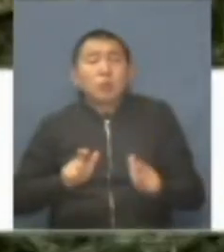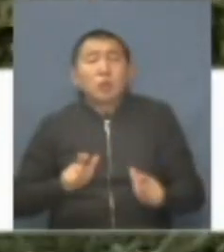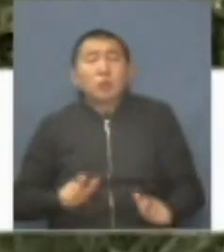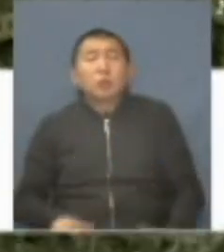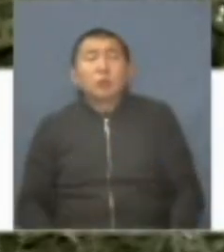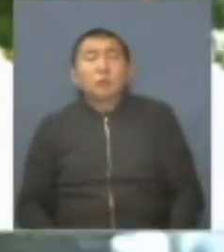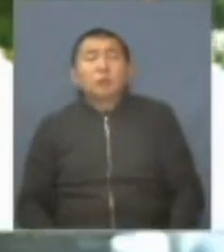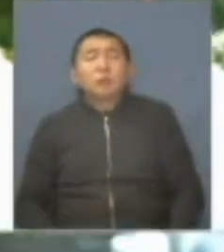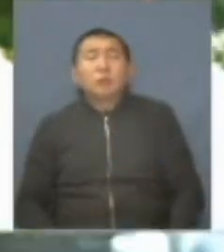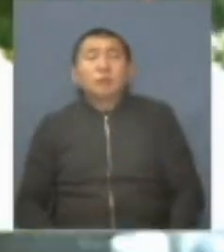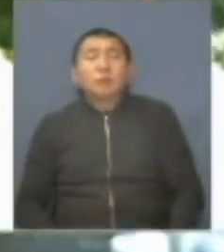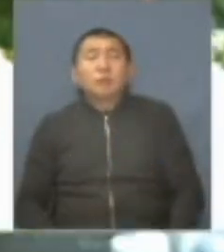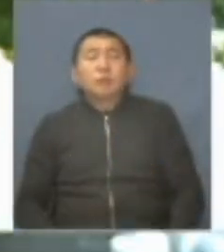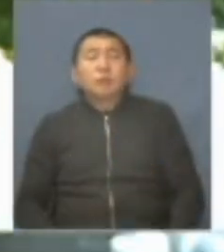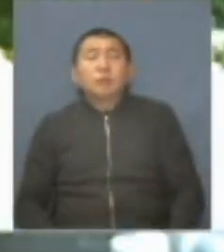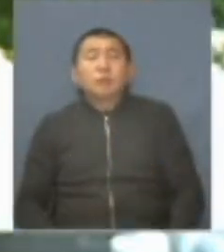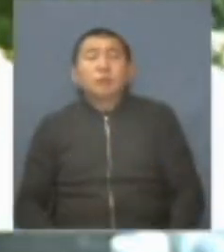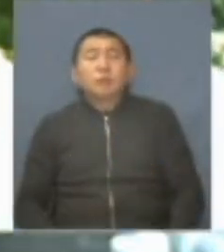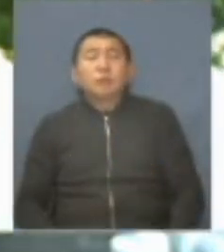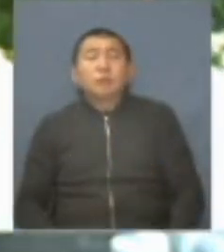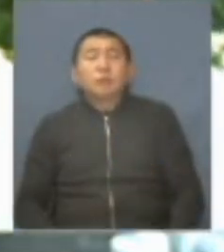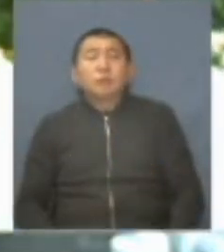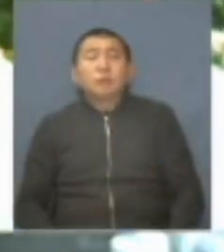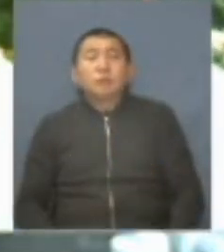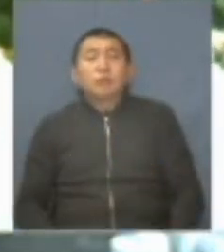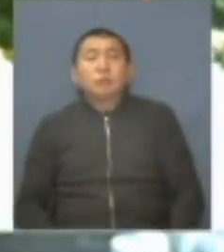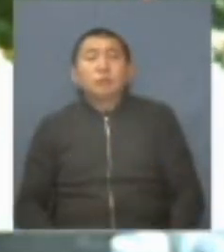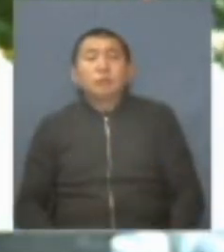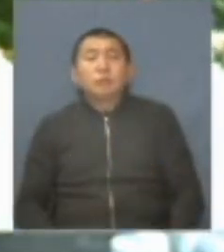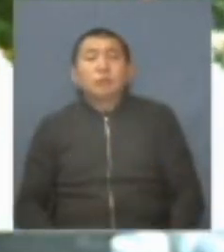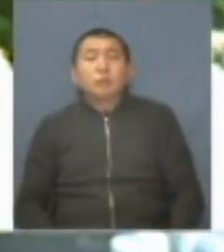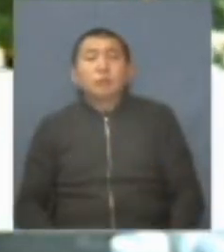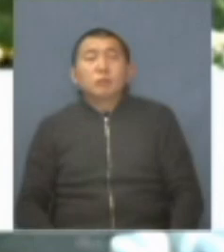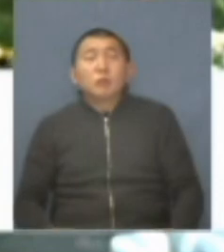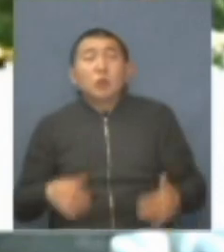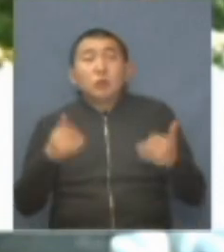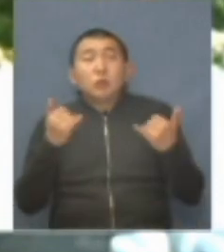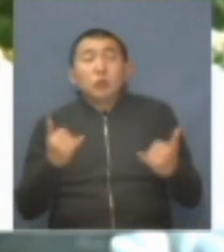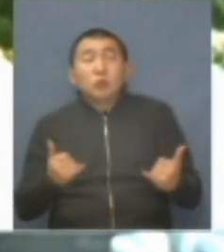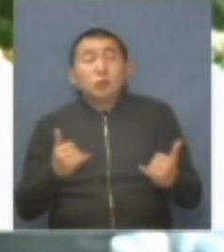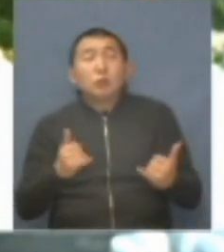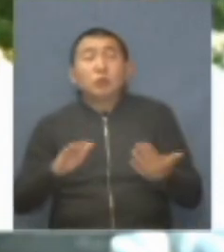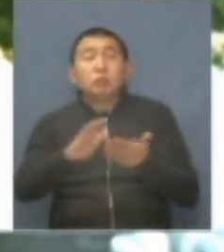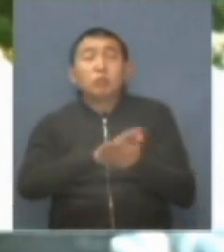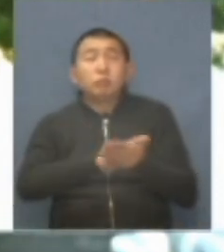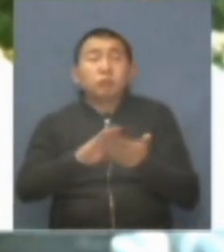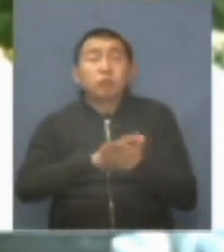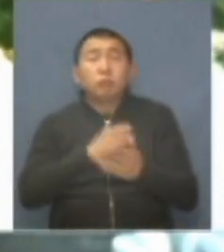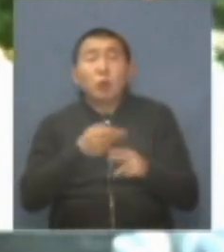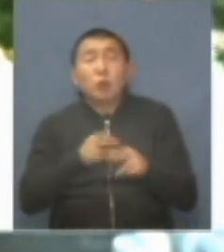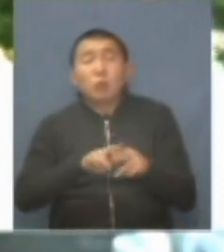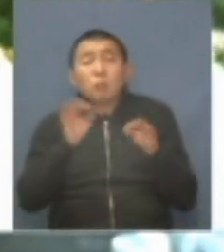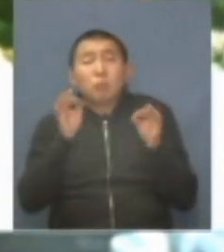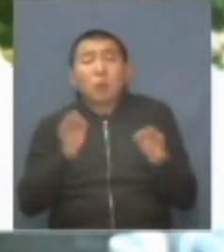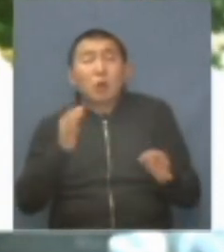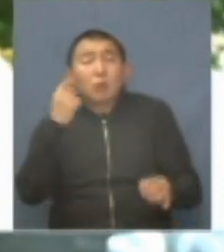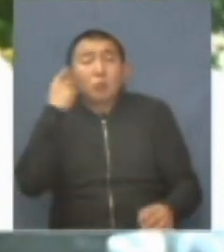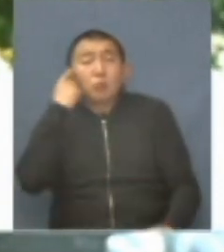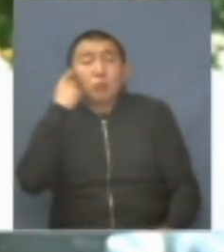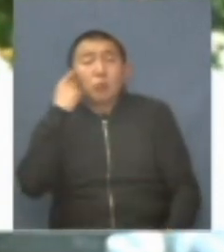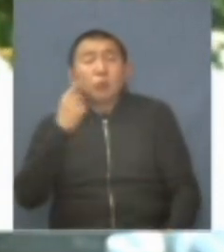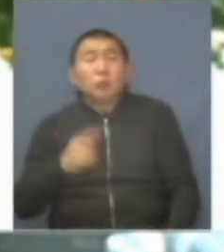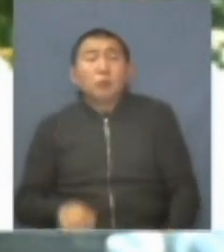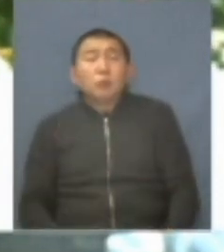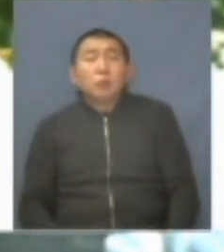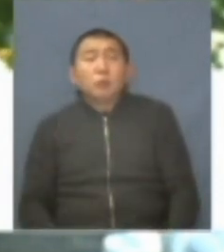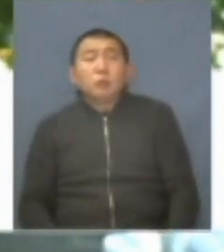белсенділіктерін көрсетті. Қазіргі таңда осындай акциялардың өткізілуі өте орнықты және актуалды деп санаймын, себебі бұл